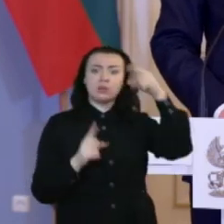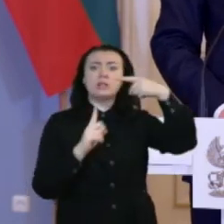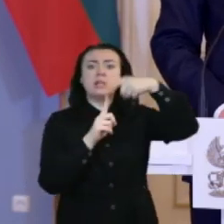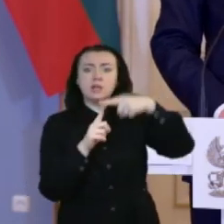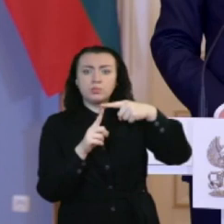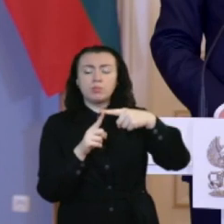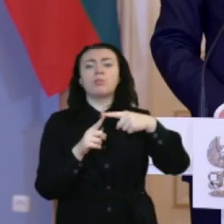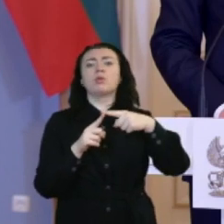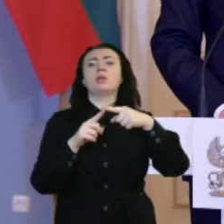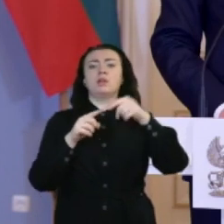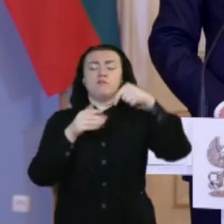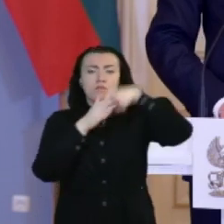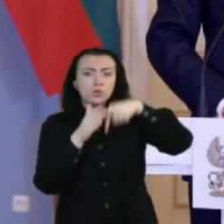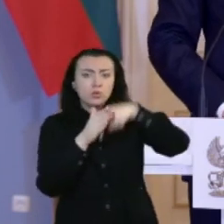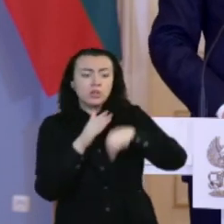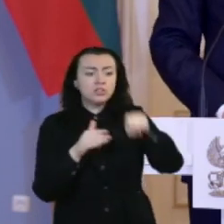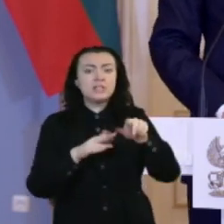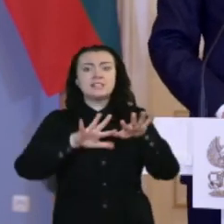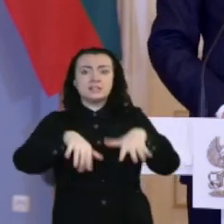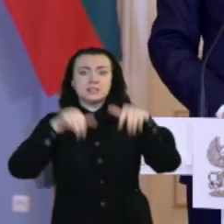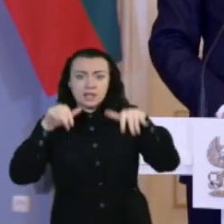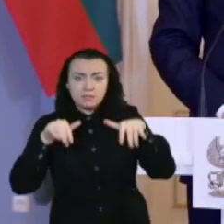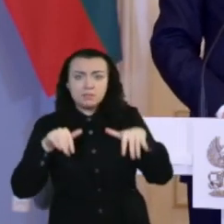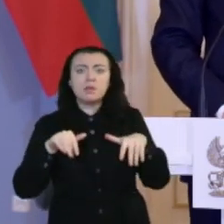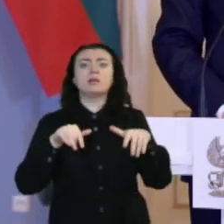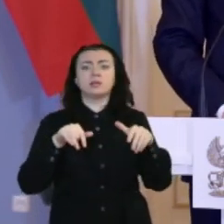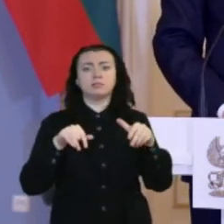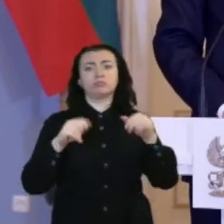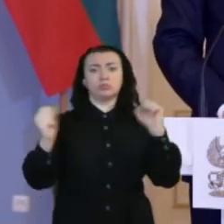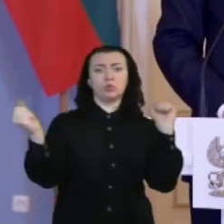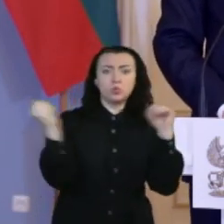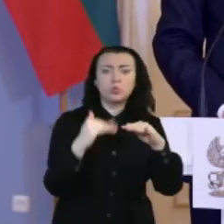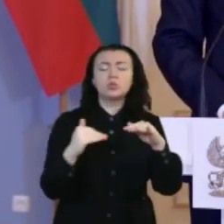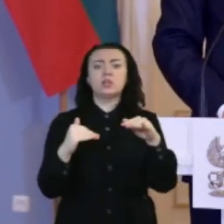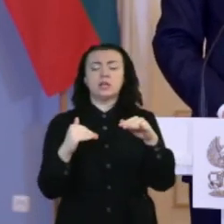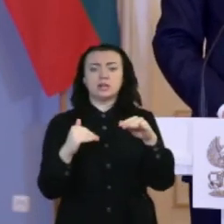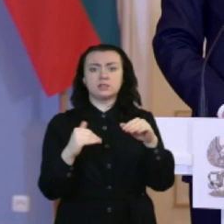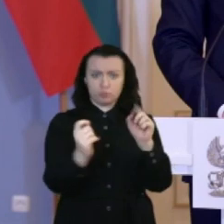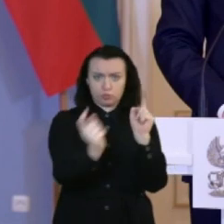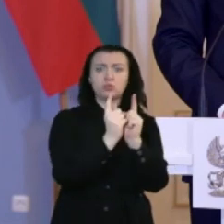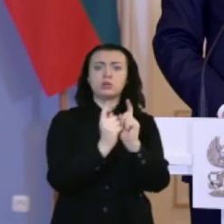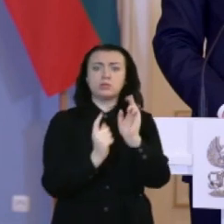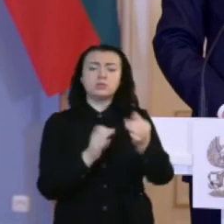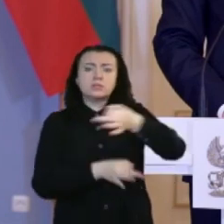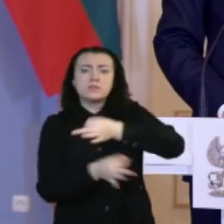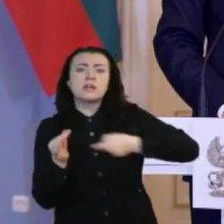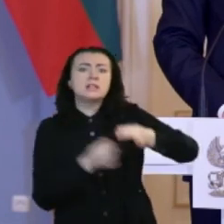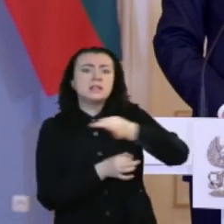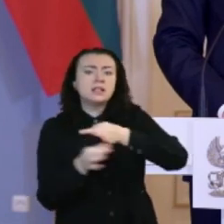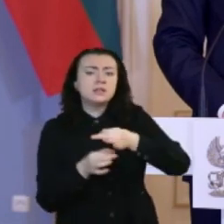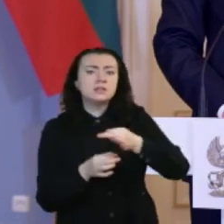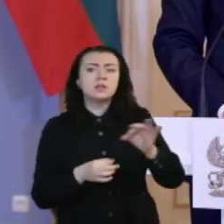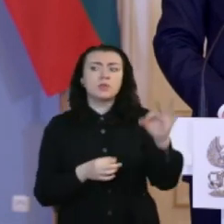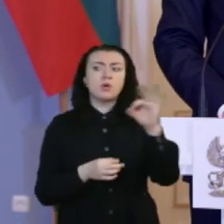taryboje. Viduje čia Seime nedelsant susirinksime į neeilinę sesiją, svarstysime